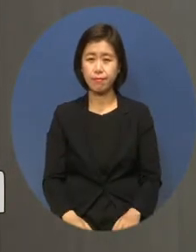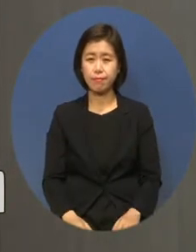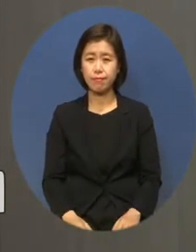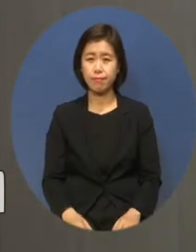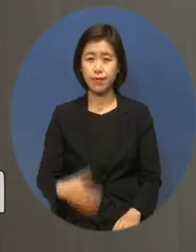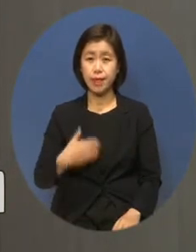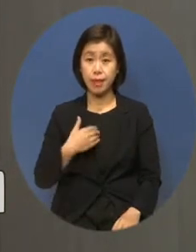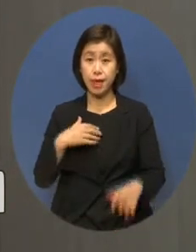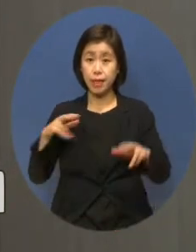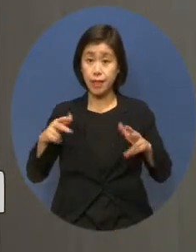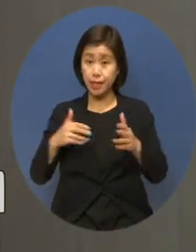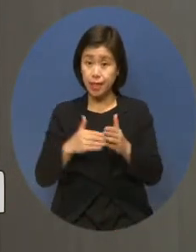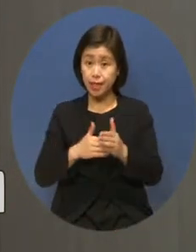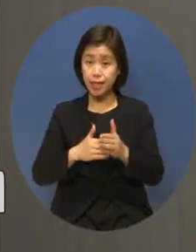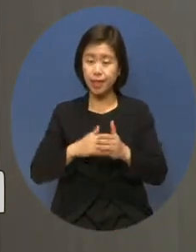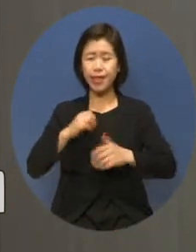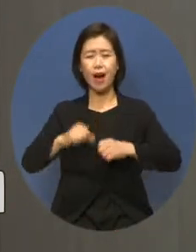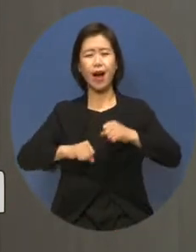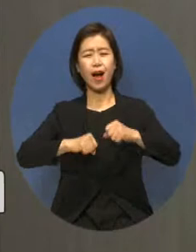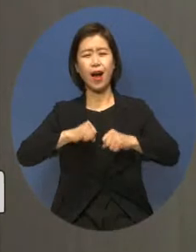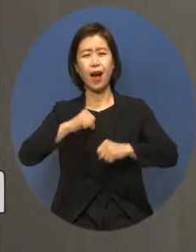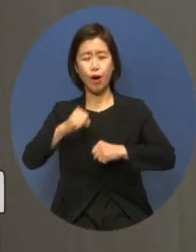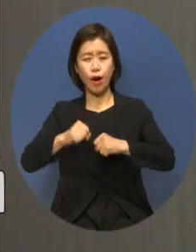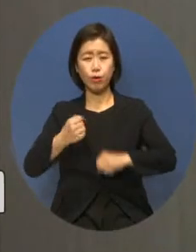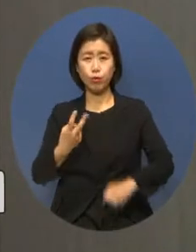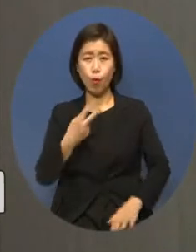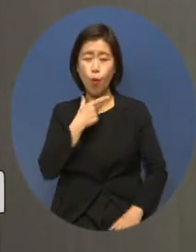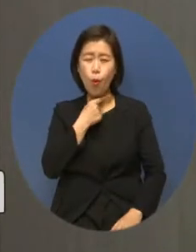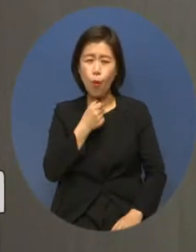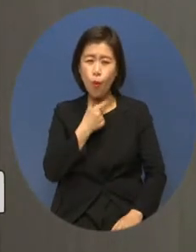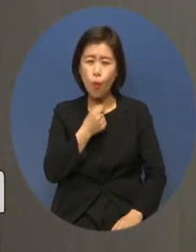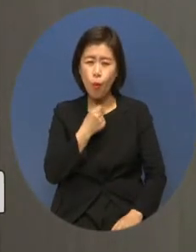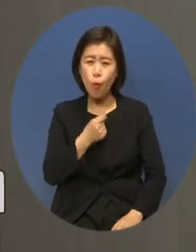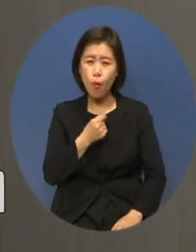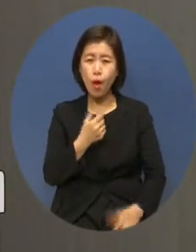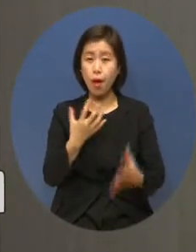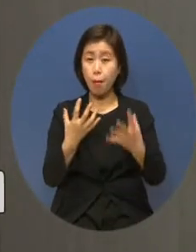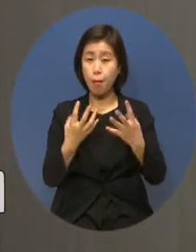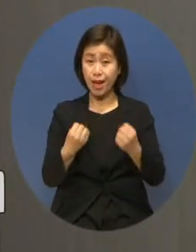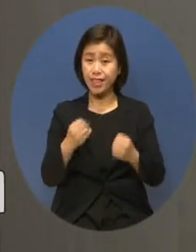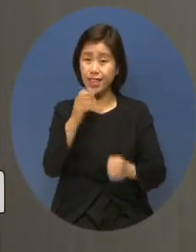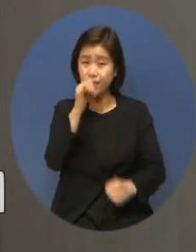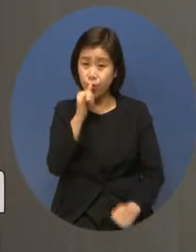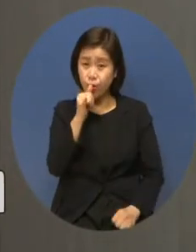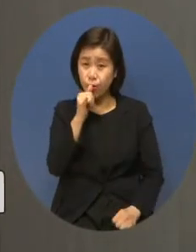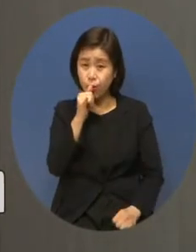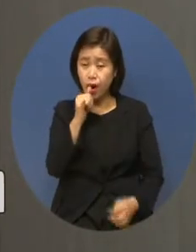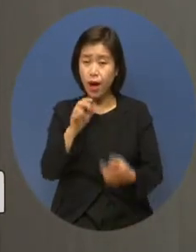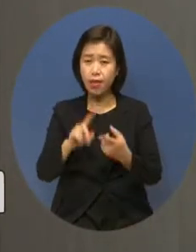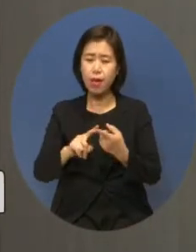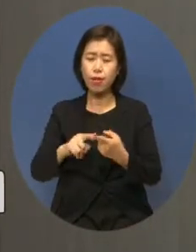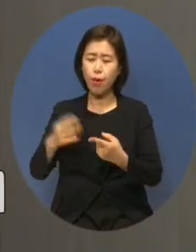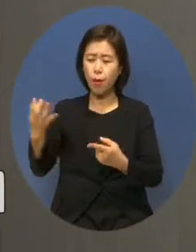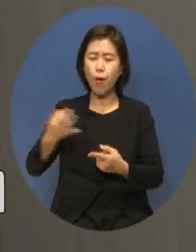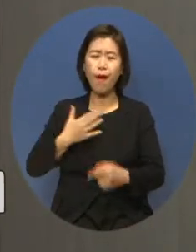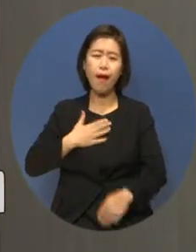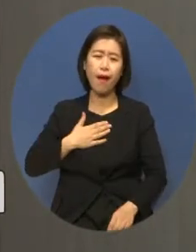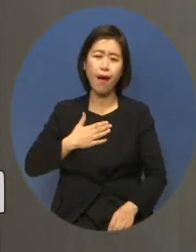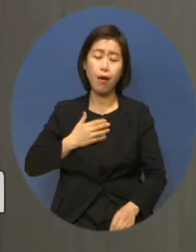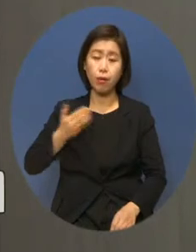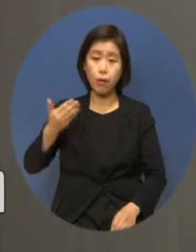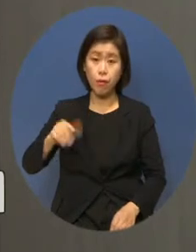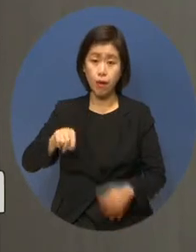자유분방하게 살아가는 사람이고 또 하고 싶은 게 많은 사람인지를 아니까 그 모든 것들을 내려놓고 그러니까 그런 한